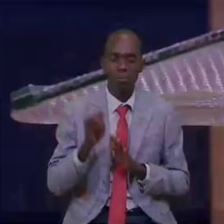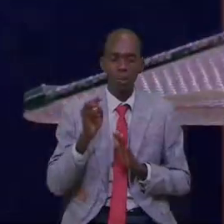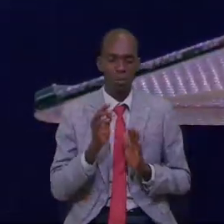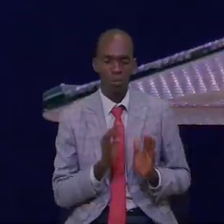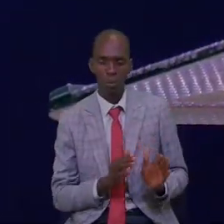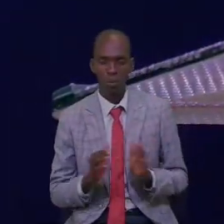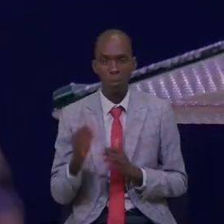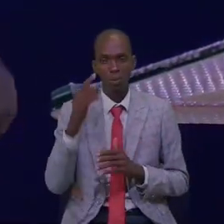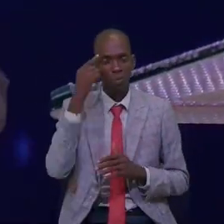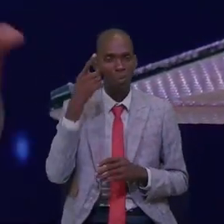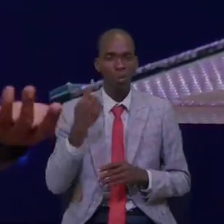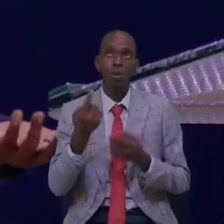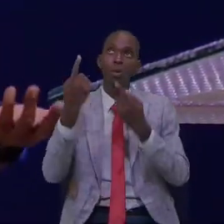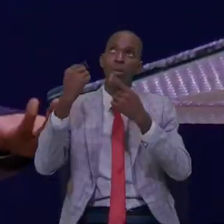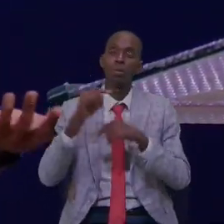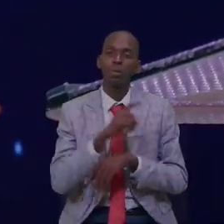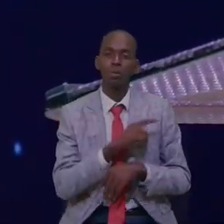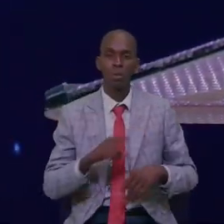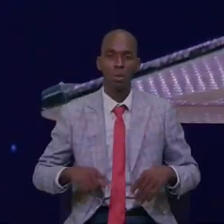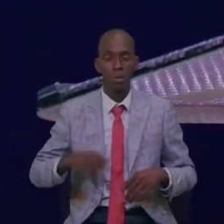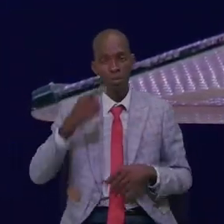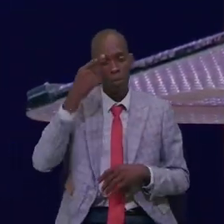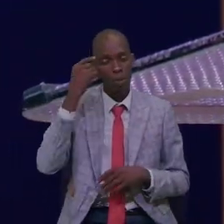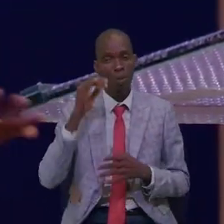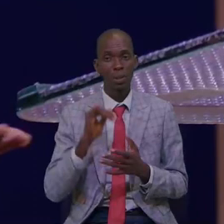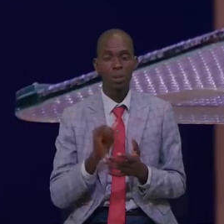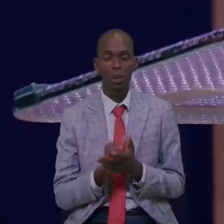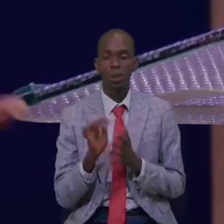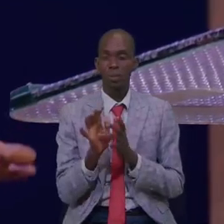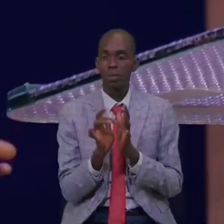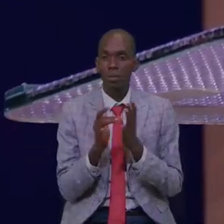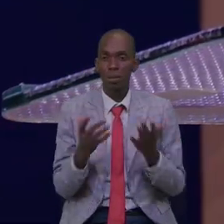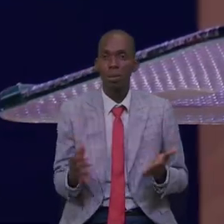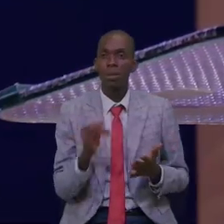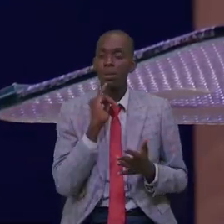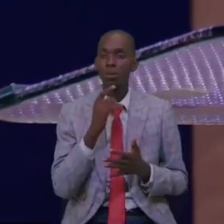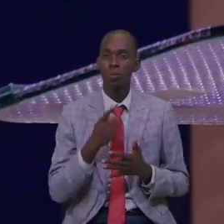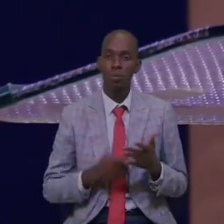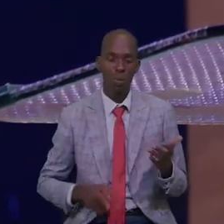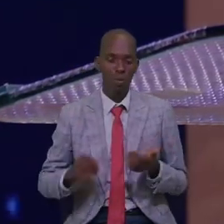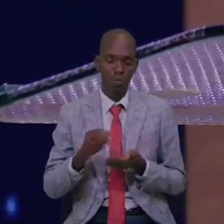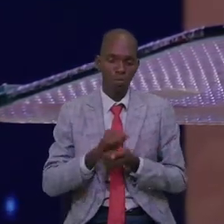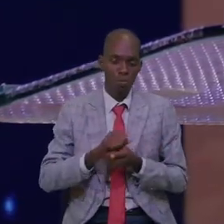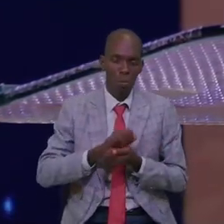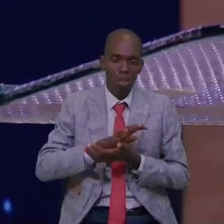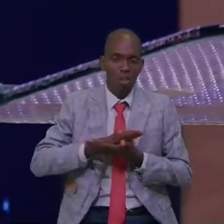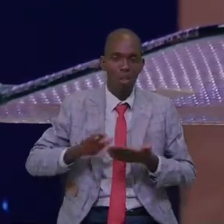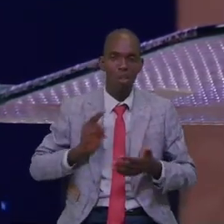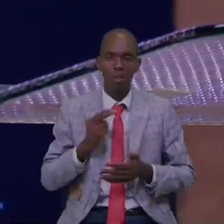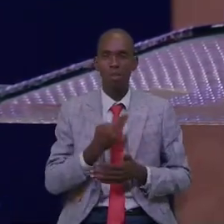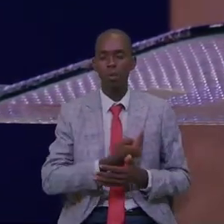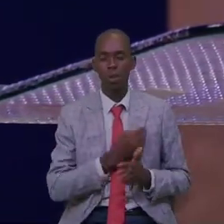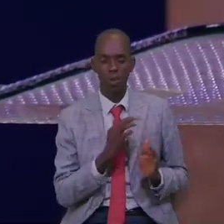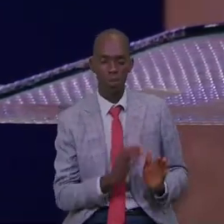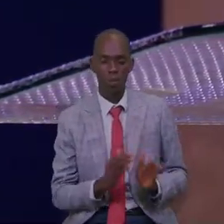soit préparé pour l'avènement du Seigneur. Parce que l'Écriture là, c'est ce qui nous purifie et qui nous prépare